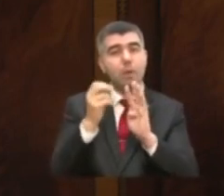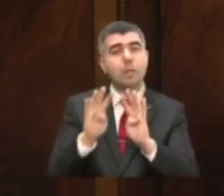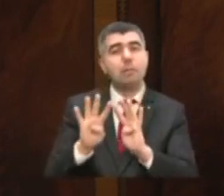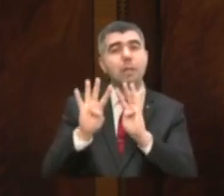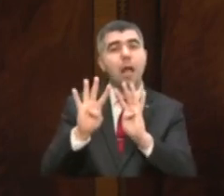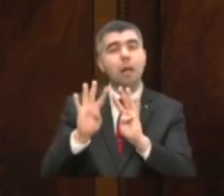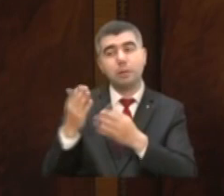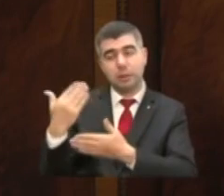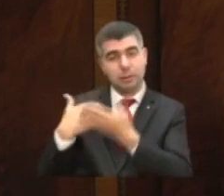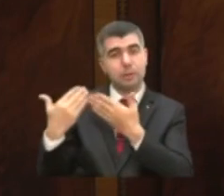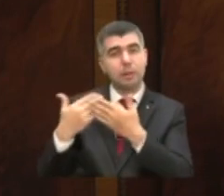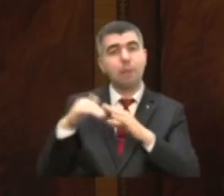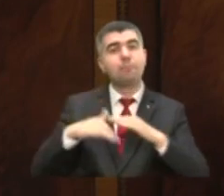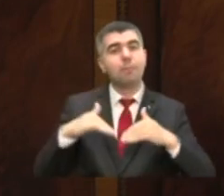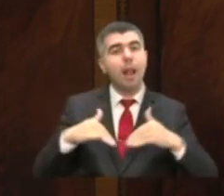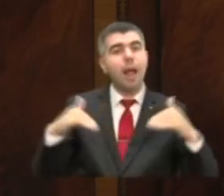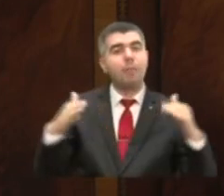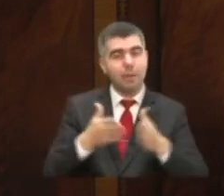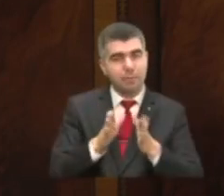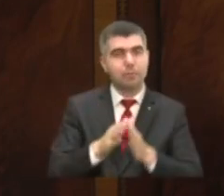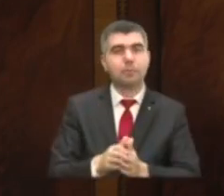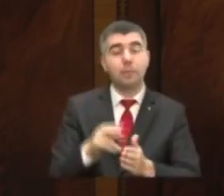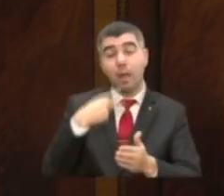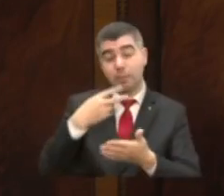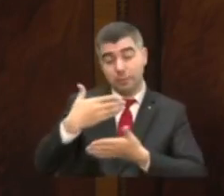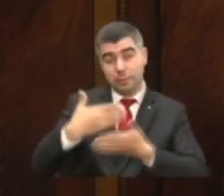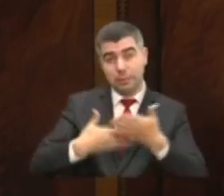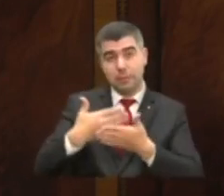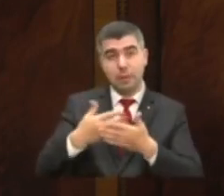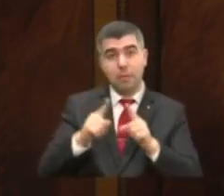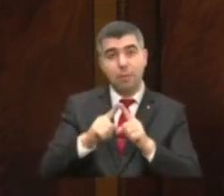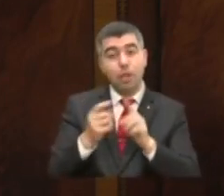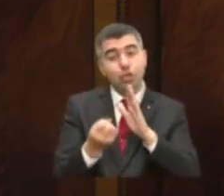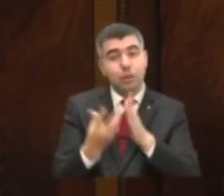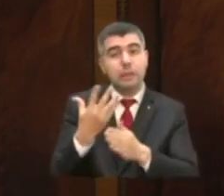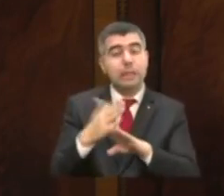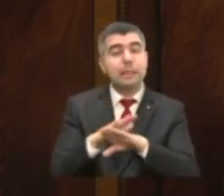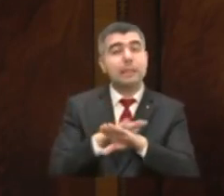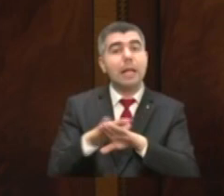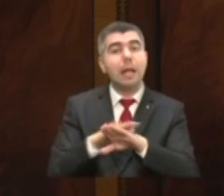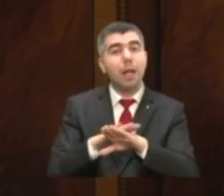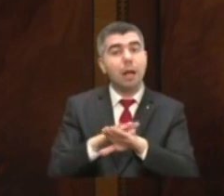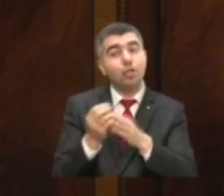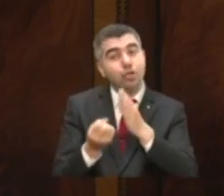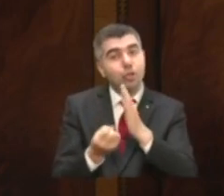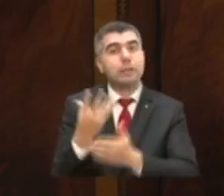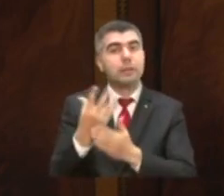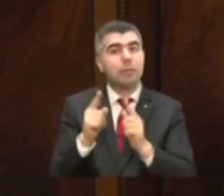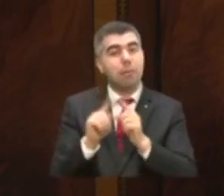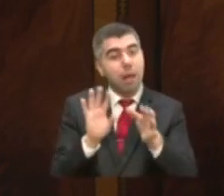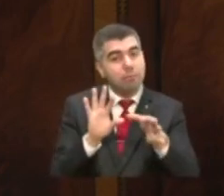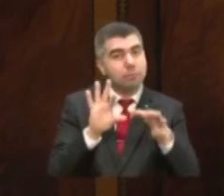2017-2018 قال، دعا إلى بين قوسين بلورة سياسة جديدة مندمجة